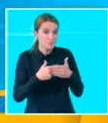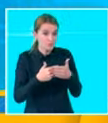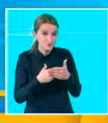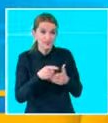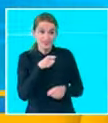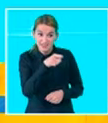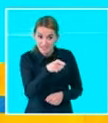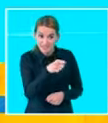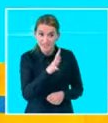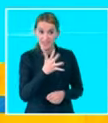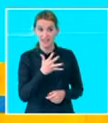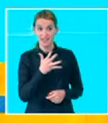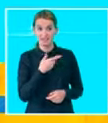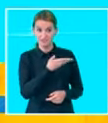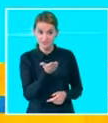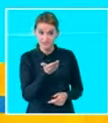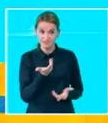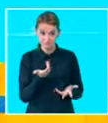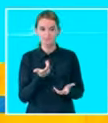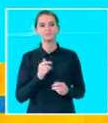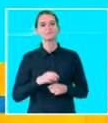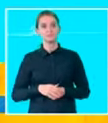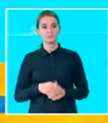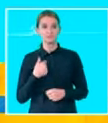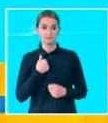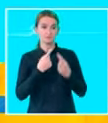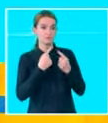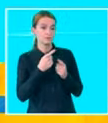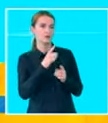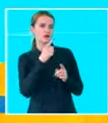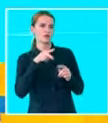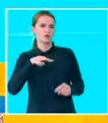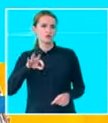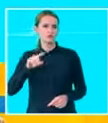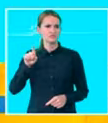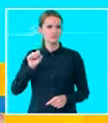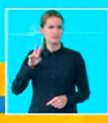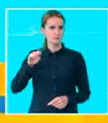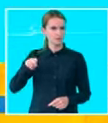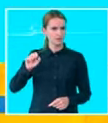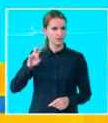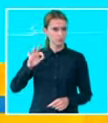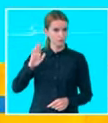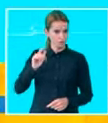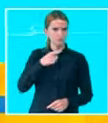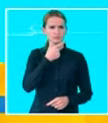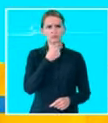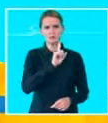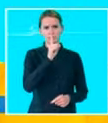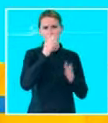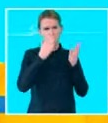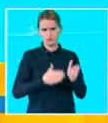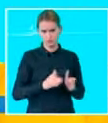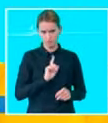характер? Да, наистина ние не се познавахме, пък аз знам, че трябва да се казва истината, защото само тогава си сигурен така в себе